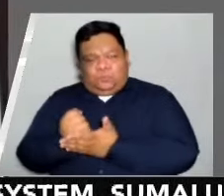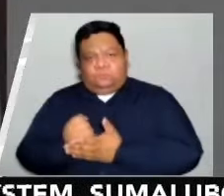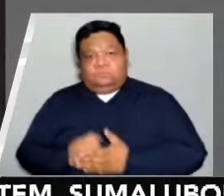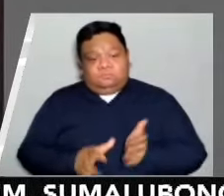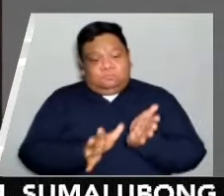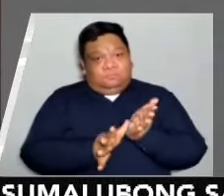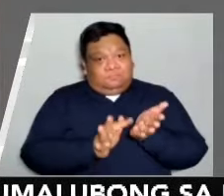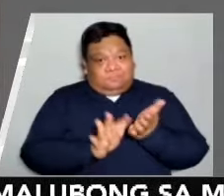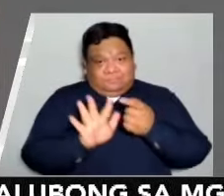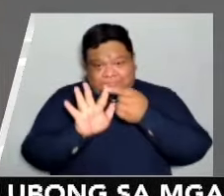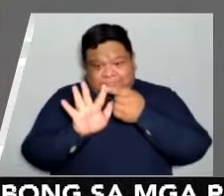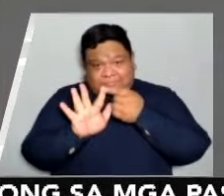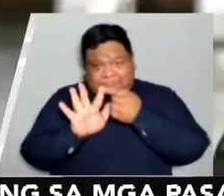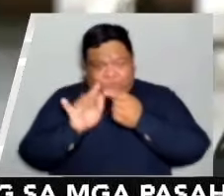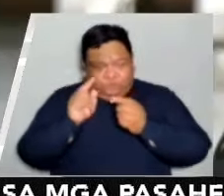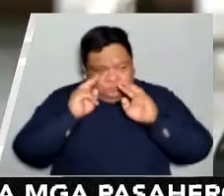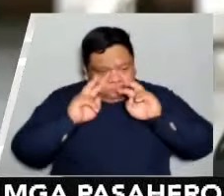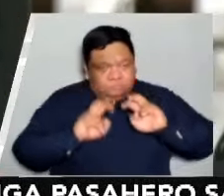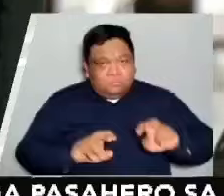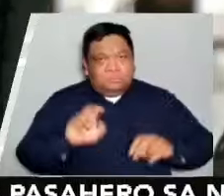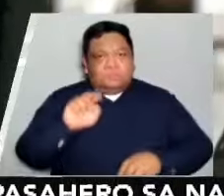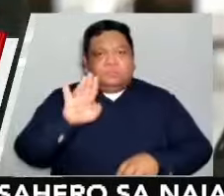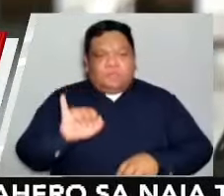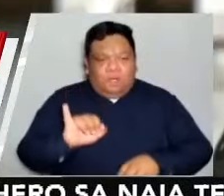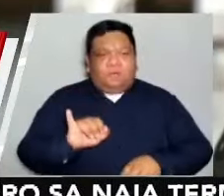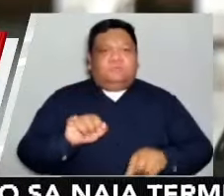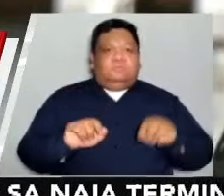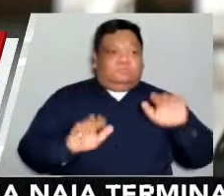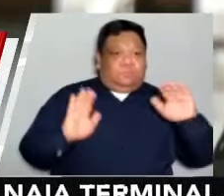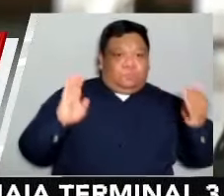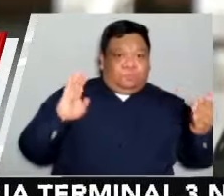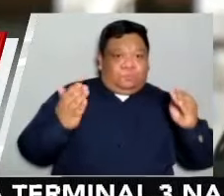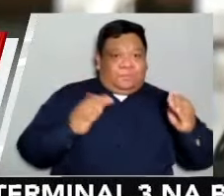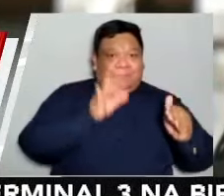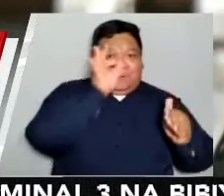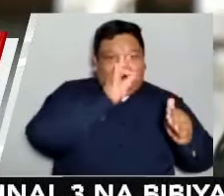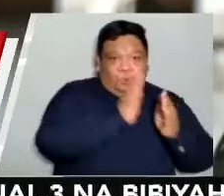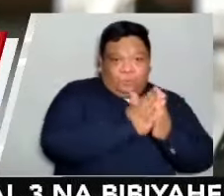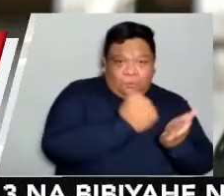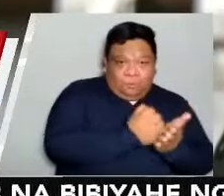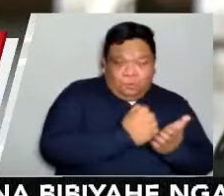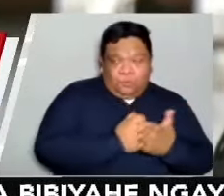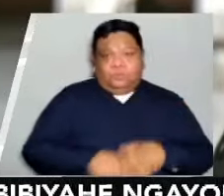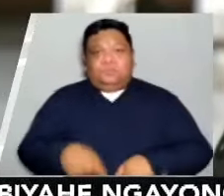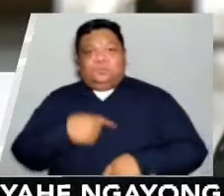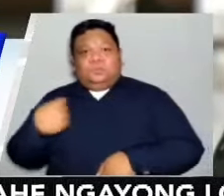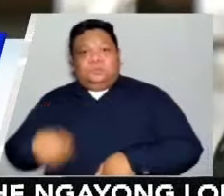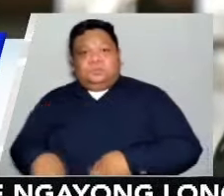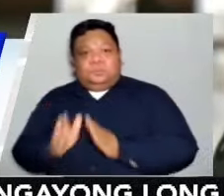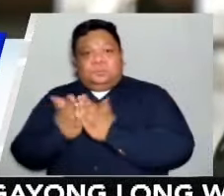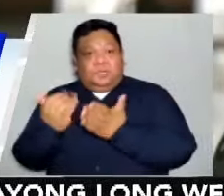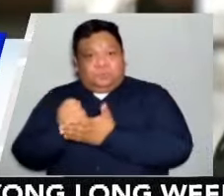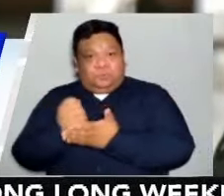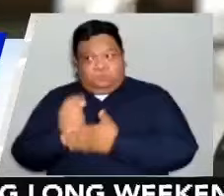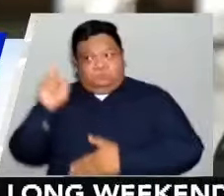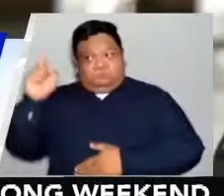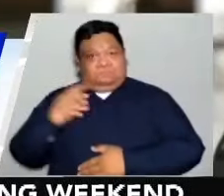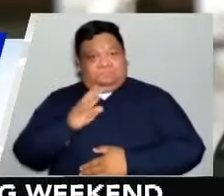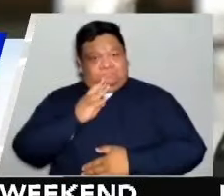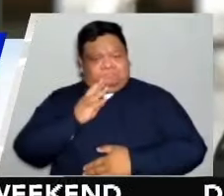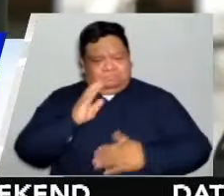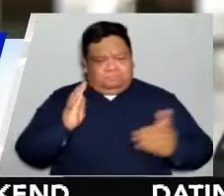fingerprints na nasa Chinese passport comparative fingerprint analysis shows that the Chinese Shang